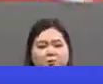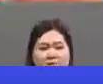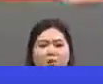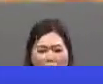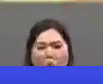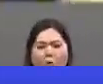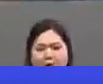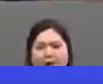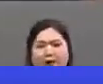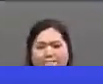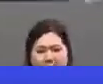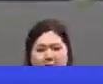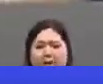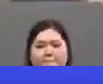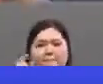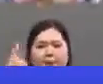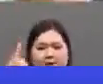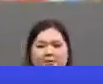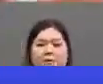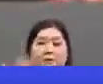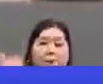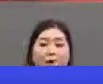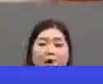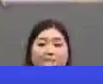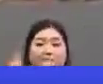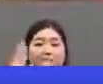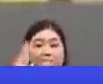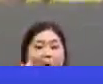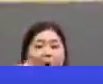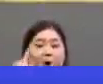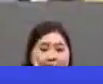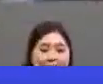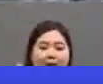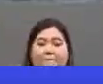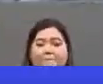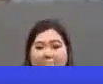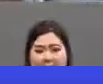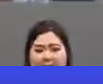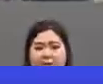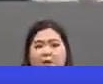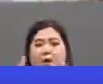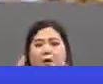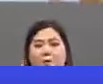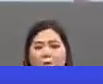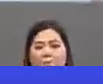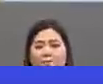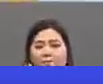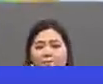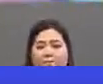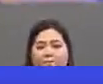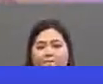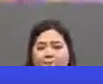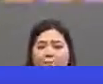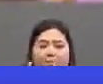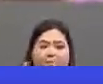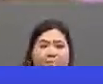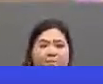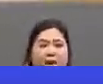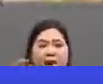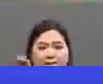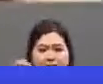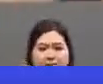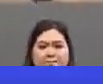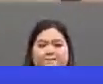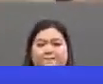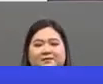เป็นกระทรวงยุติธรรมกระทรวงการคลังกระทรวงมหาดไทยกระทรวงการพัฒนาสังคมและความมั่นคงของมนุษย์กระทรวงการต่าง